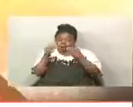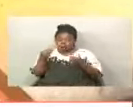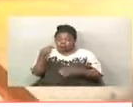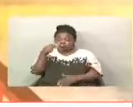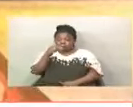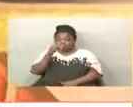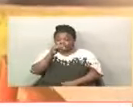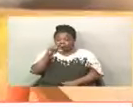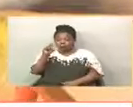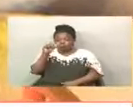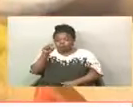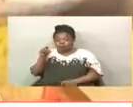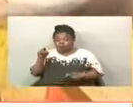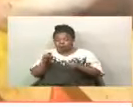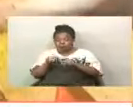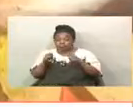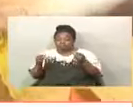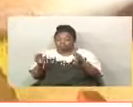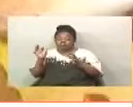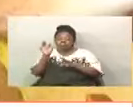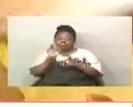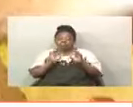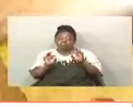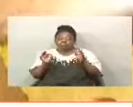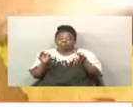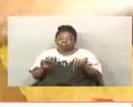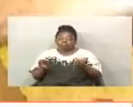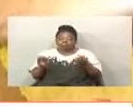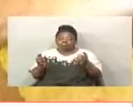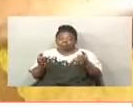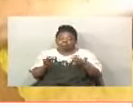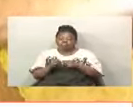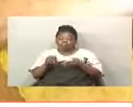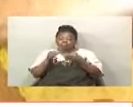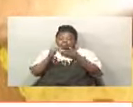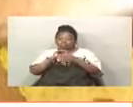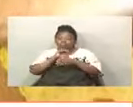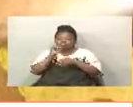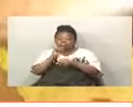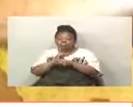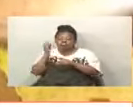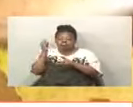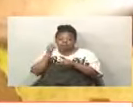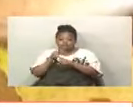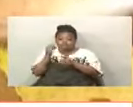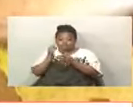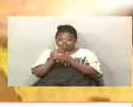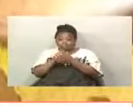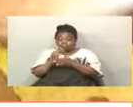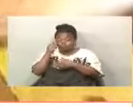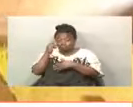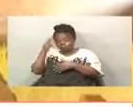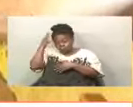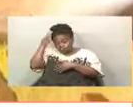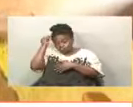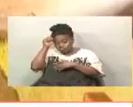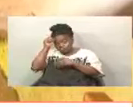I also brought the same design. And it has also helped us to work harder, because when we saw the Dutch